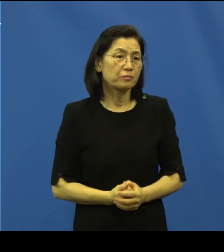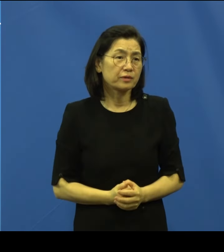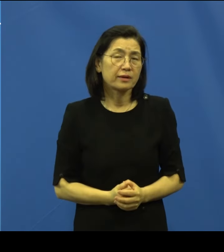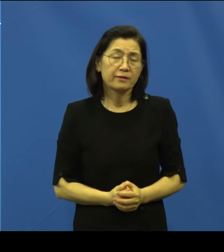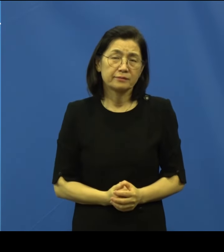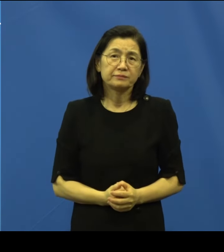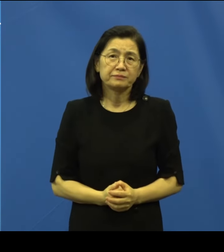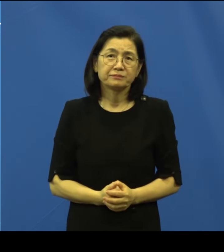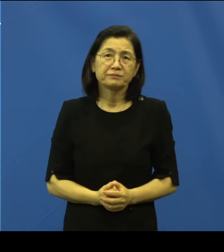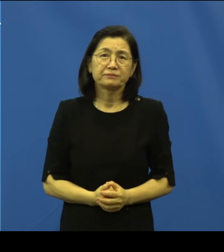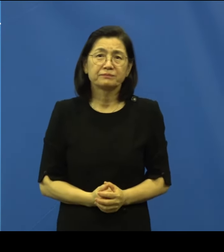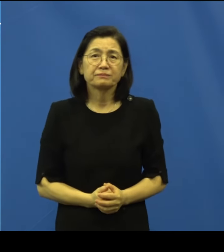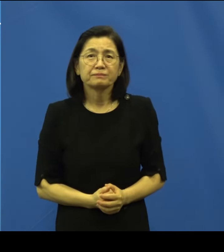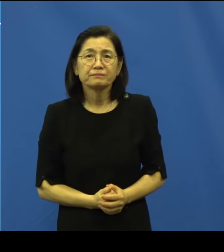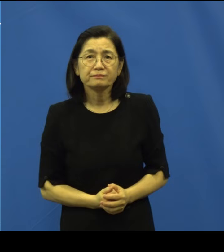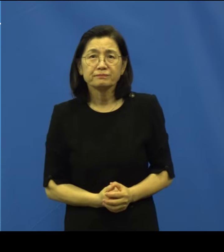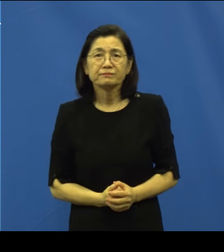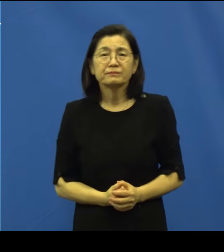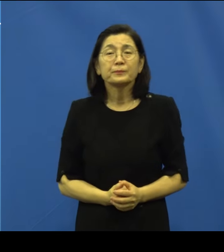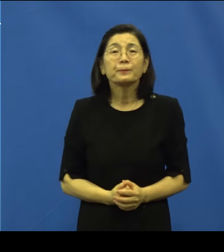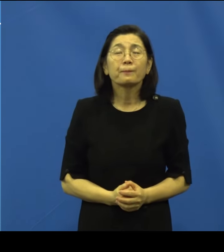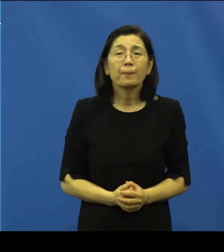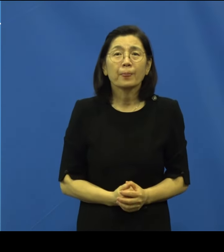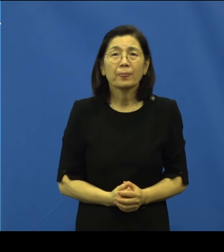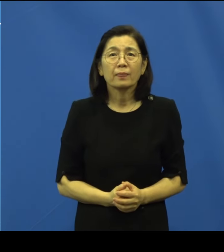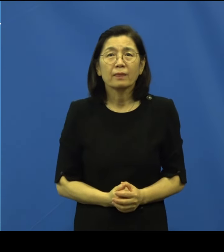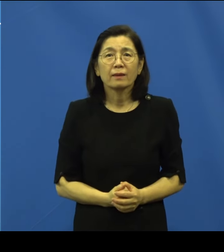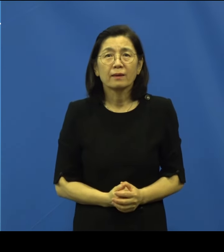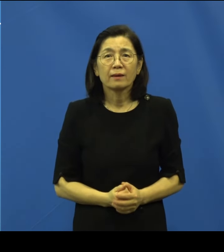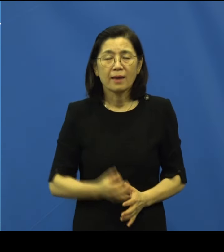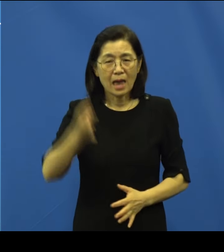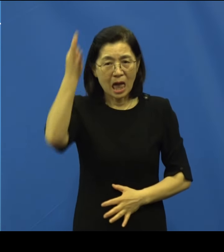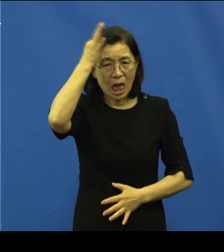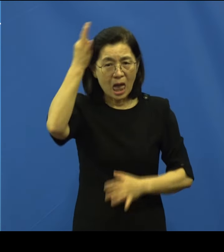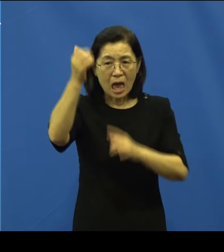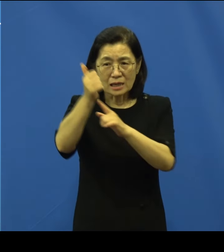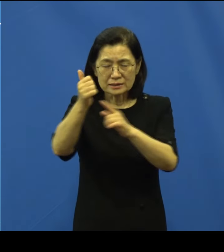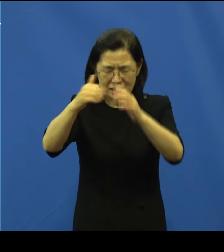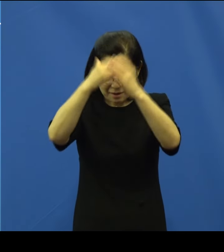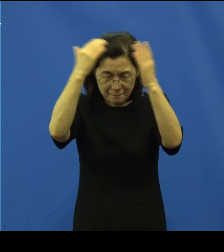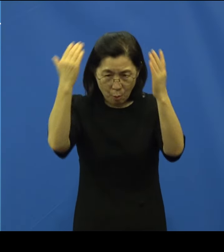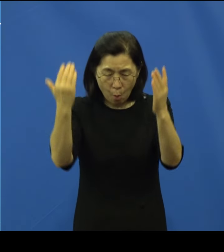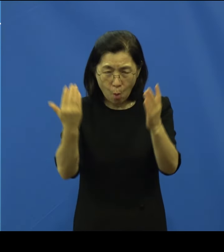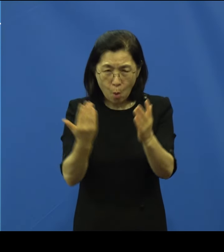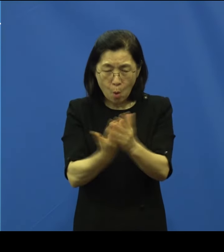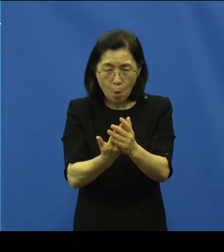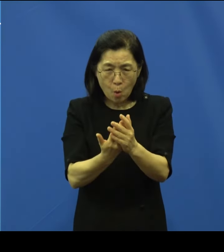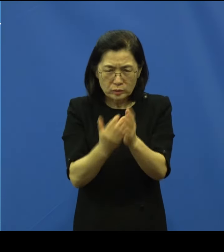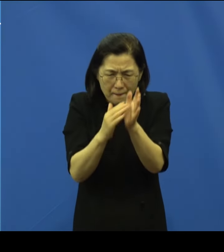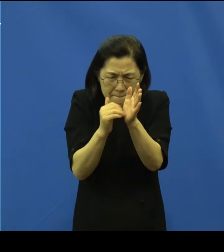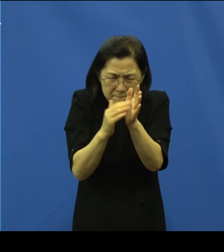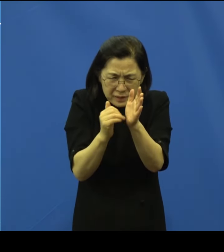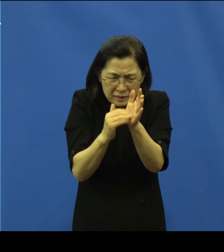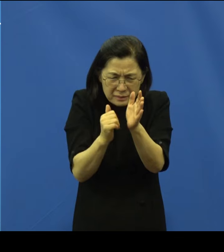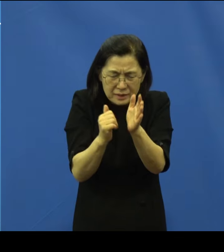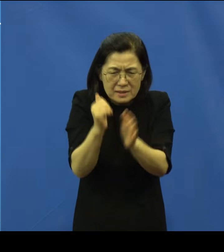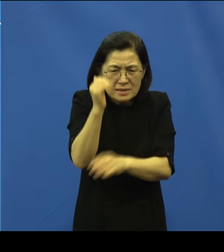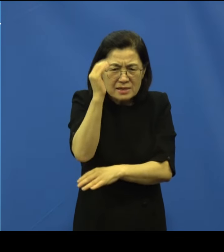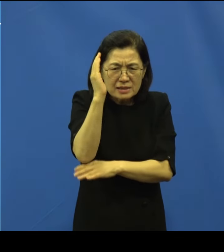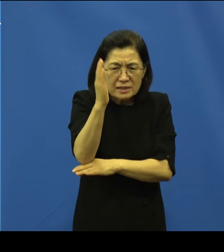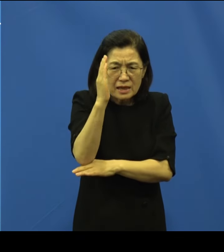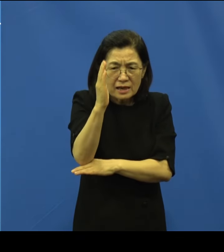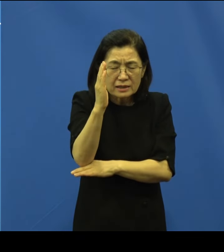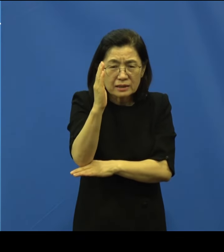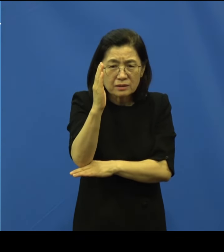어떻게 해야 된다는 걸 내가 하면 되잖아요. 자, 엘리사는 이 모든 정보를 누구를 통해 듣습니까? 전지하신 하나님이에요.